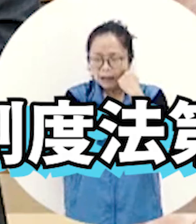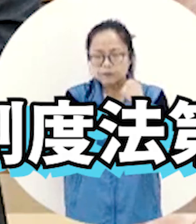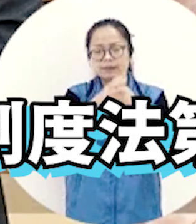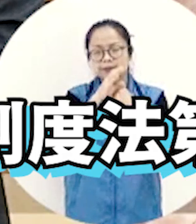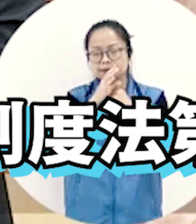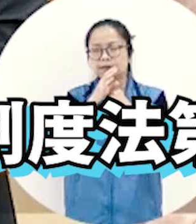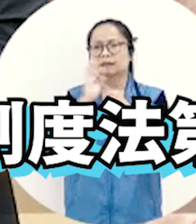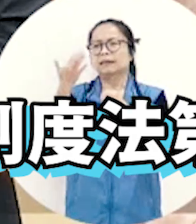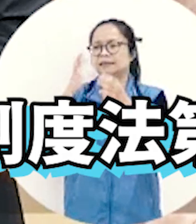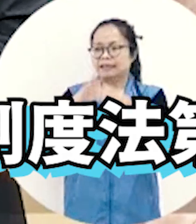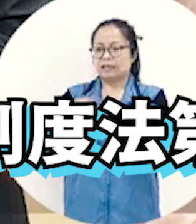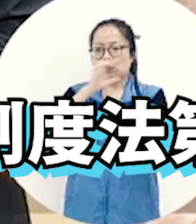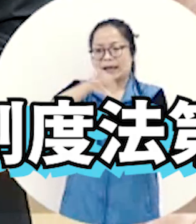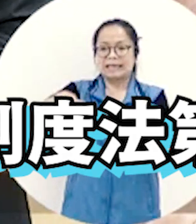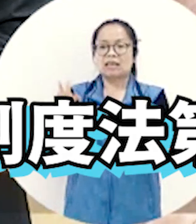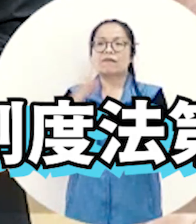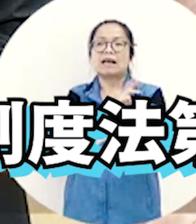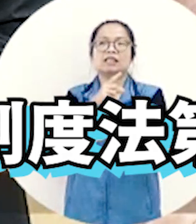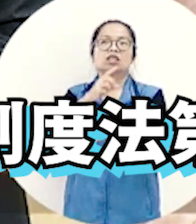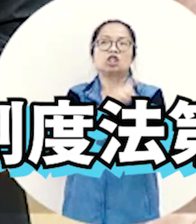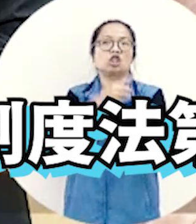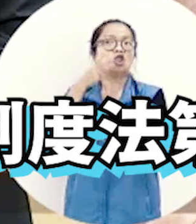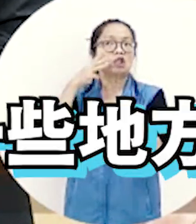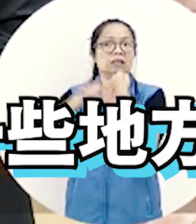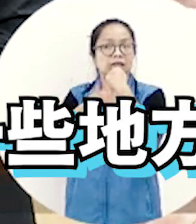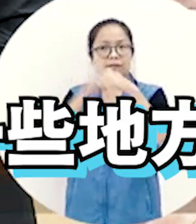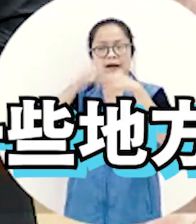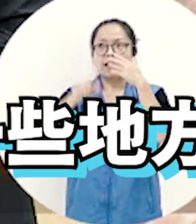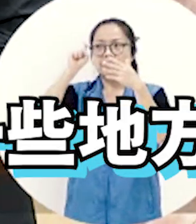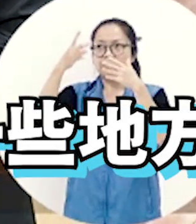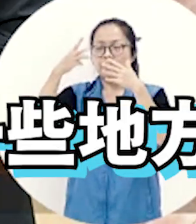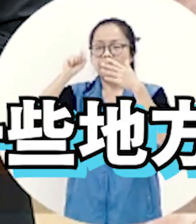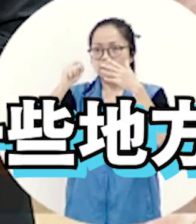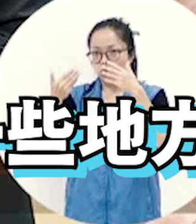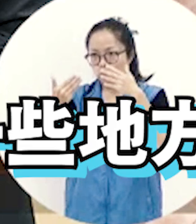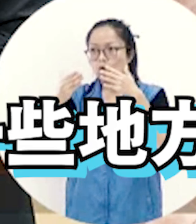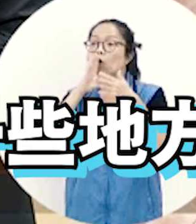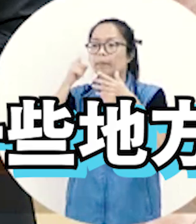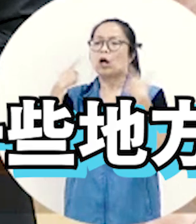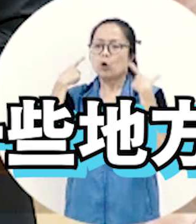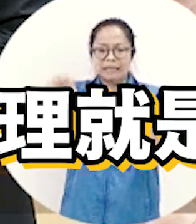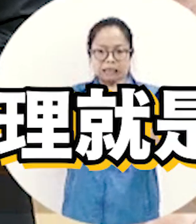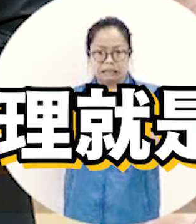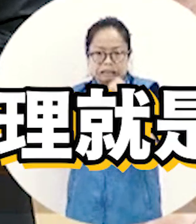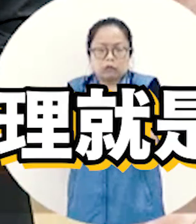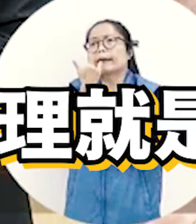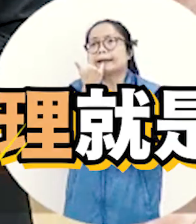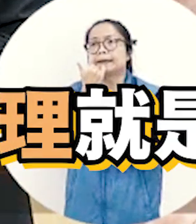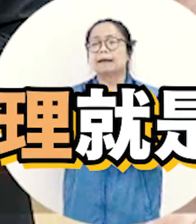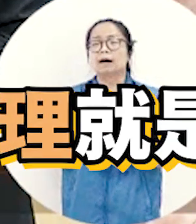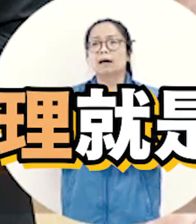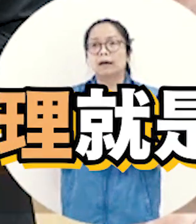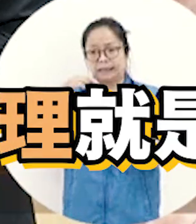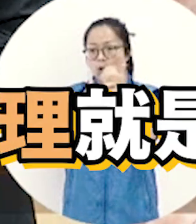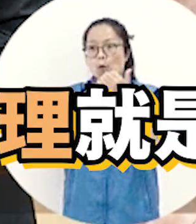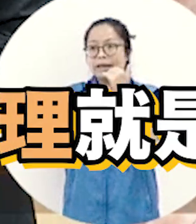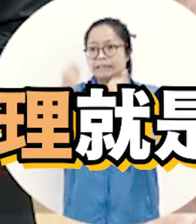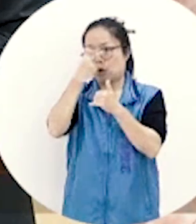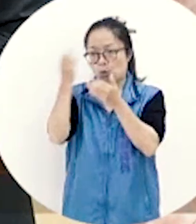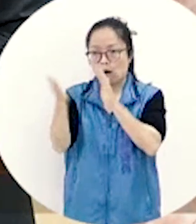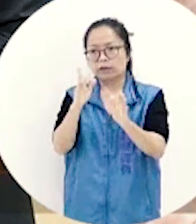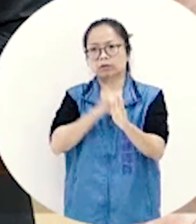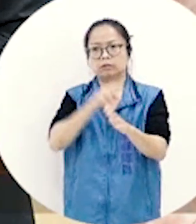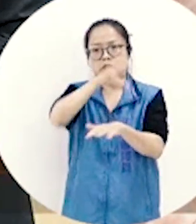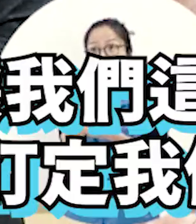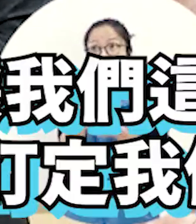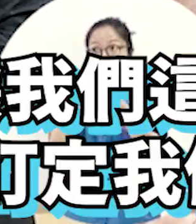为根据地方自治法第18条、第19条。我们反正就有一些地方自治的项目嘛，那其中卫生管理就是我们自治事